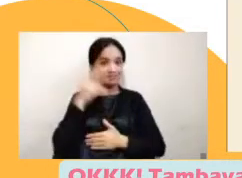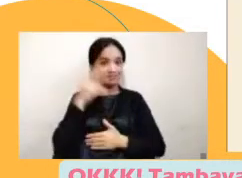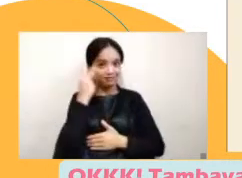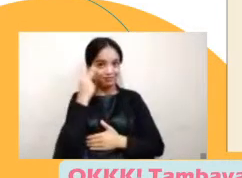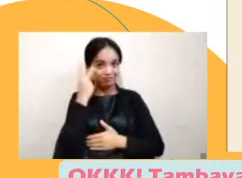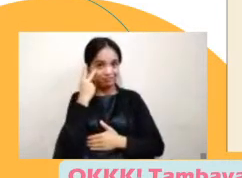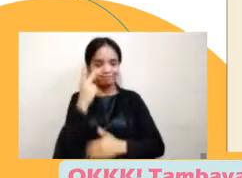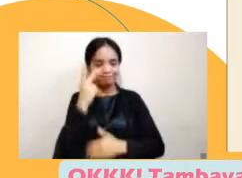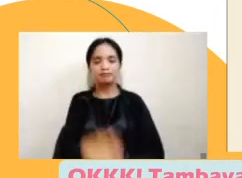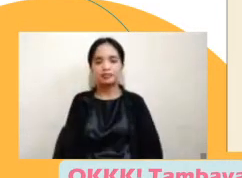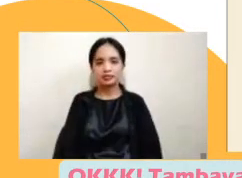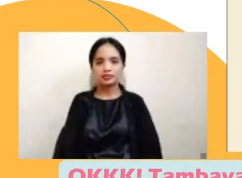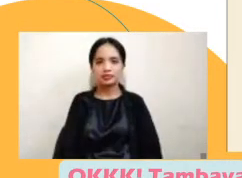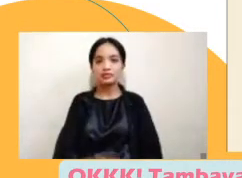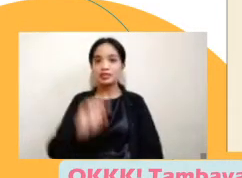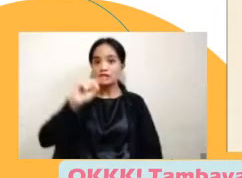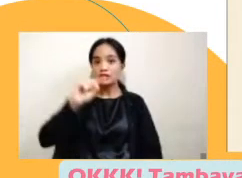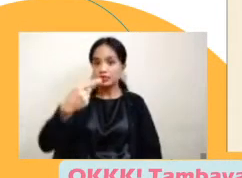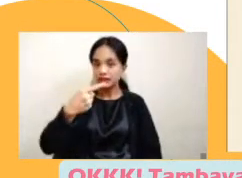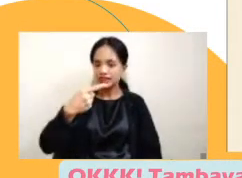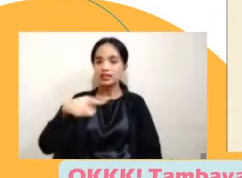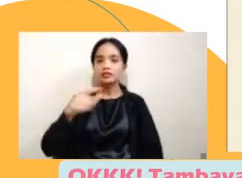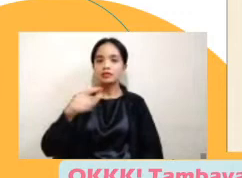katambayers, ha? So una, no, hinga.